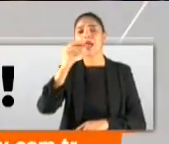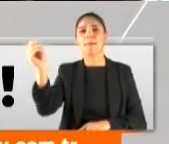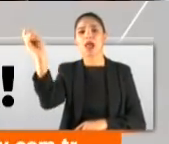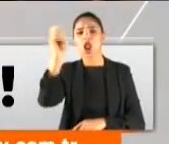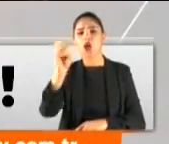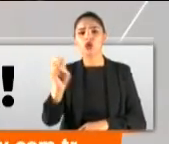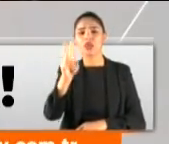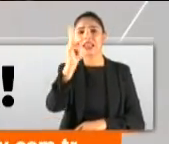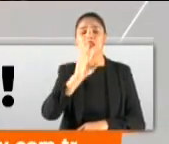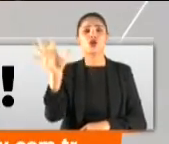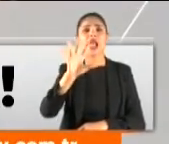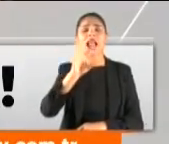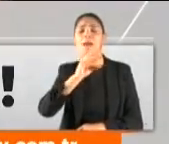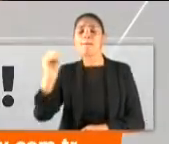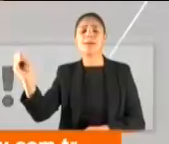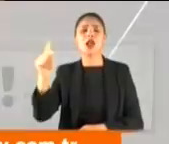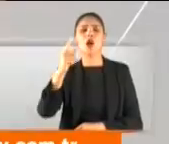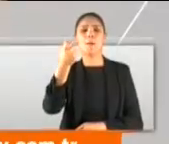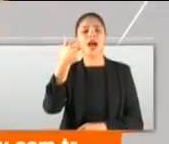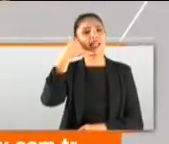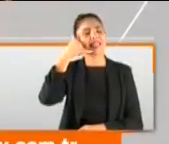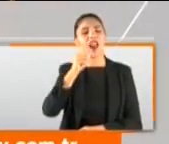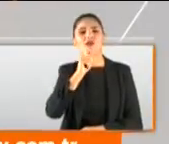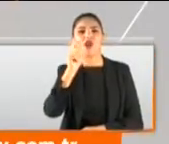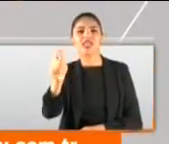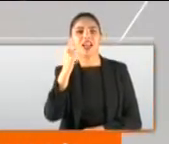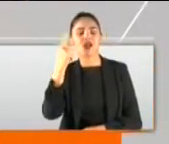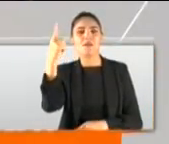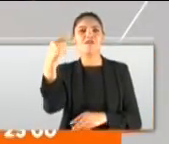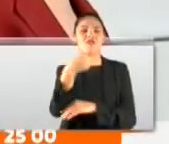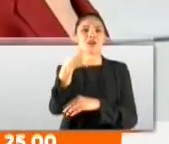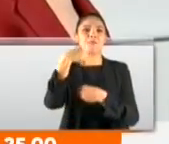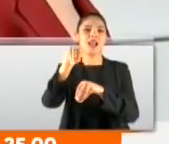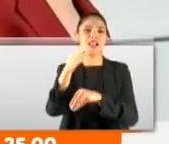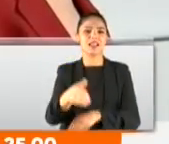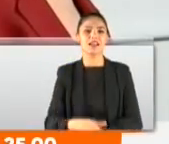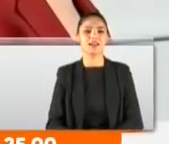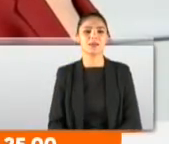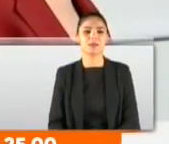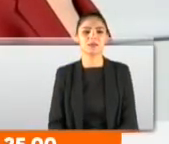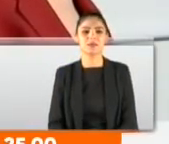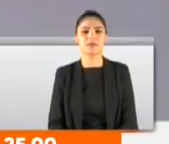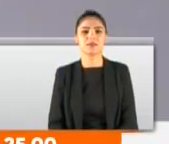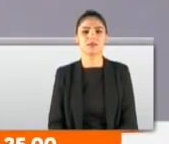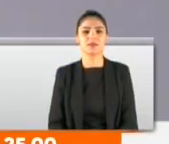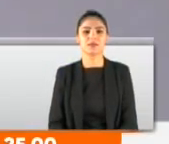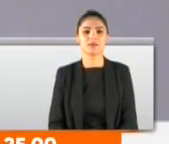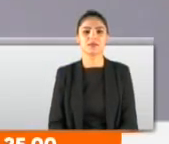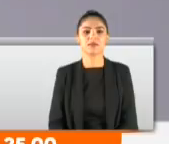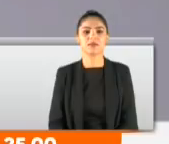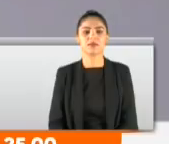Yani yaklaşık 250 milyon liraya telefonla teklif veren bir şirkete satıldı tabi Farklıyız